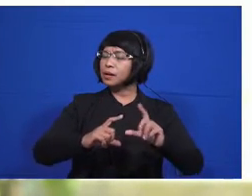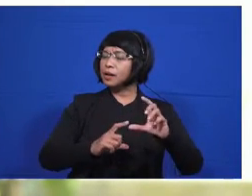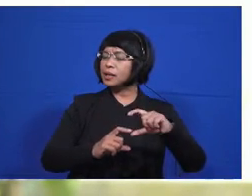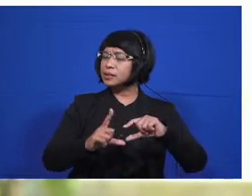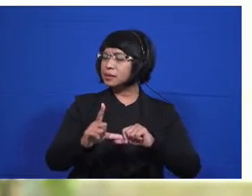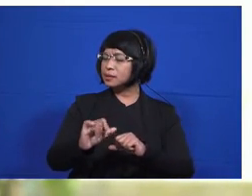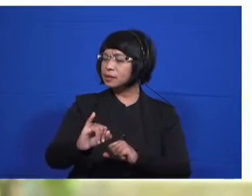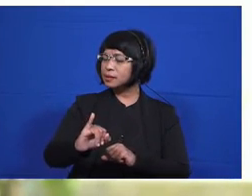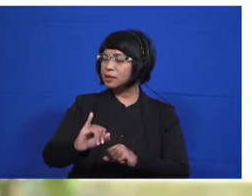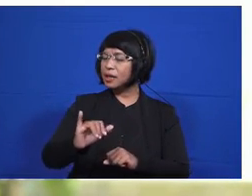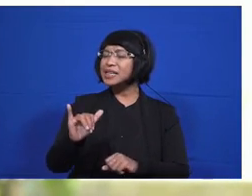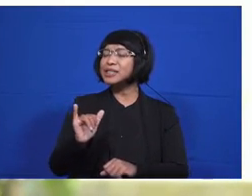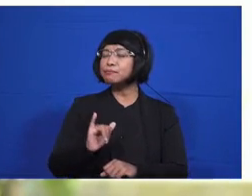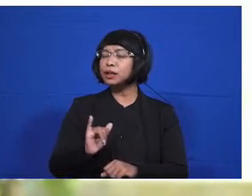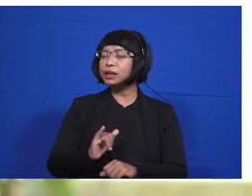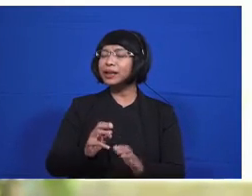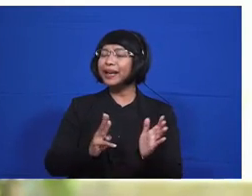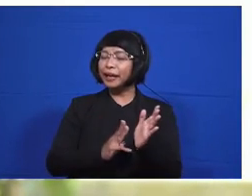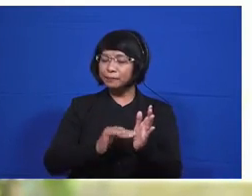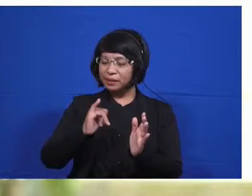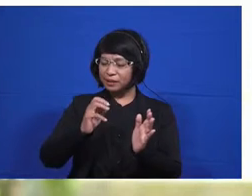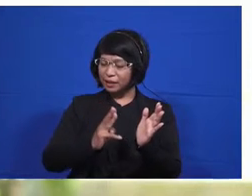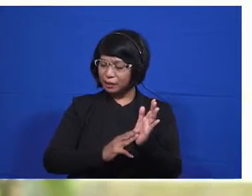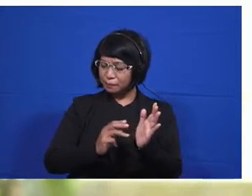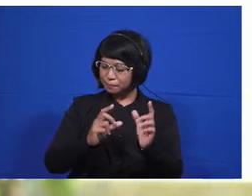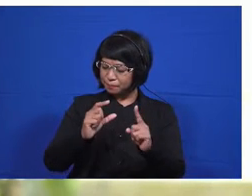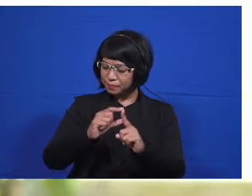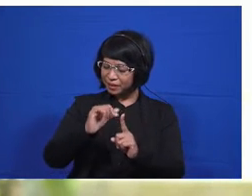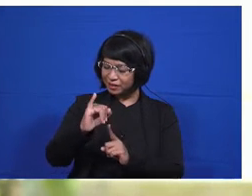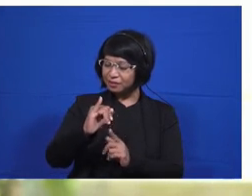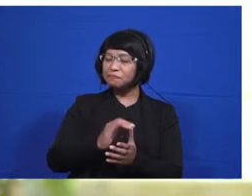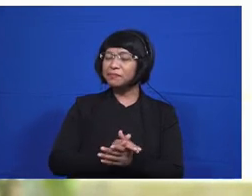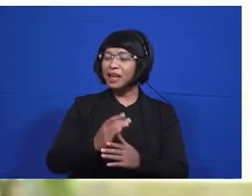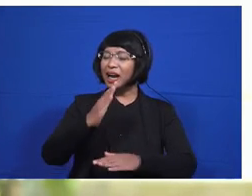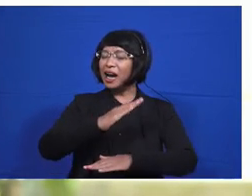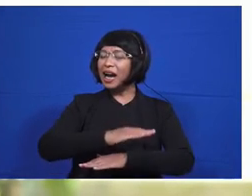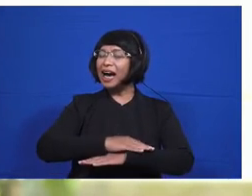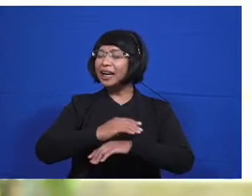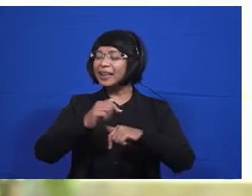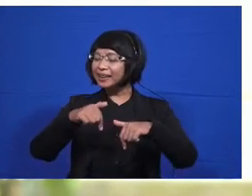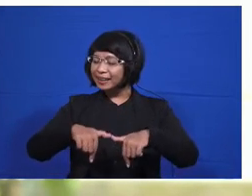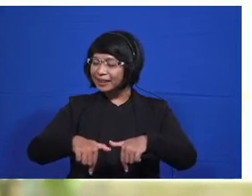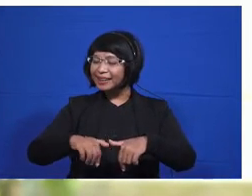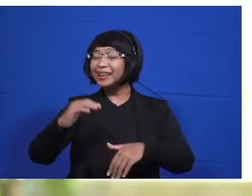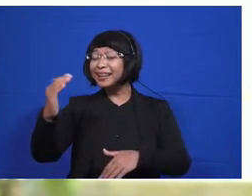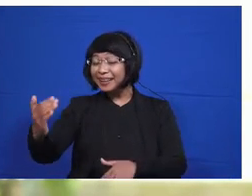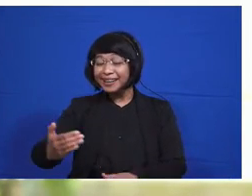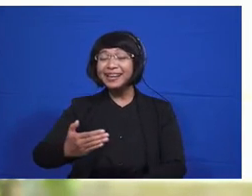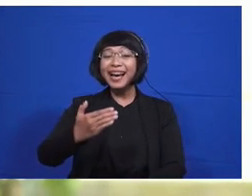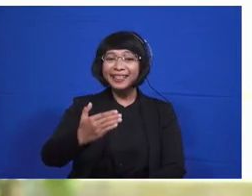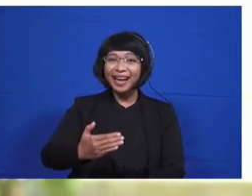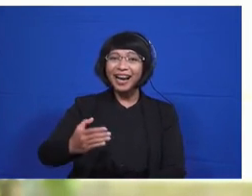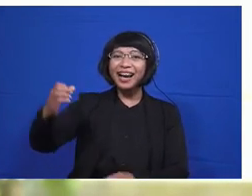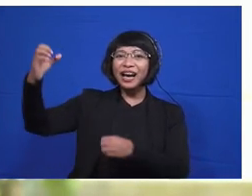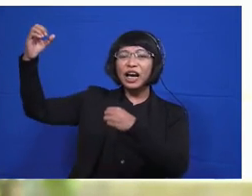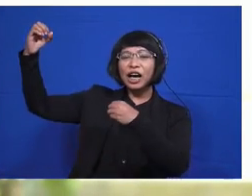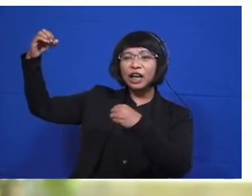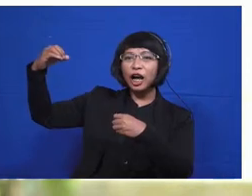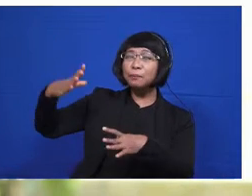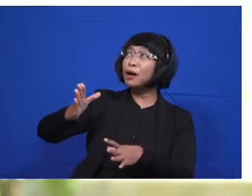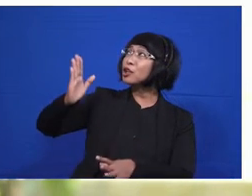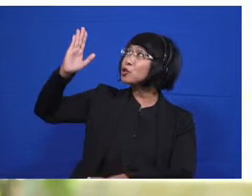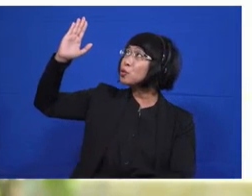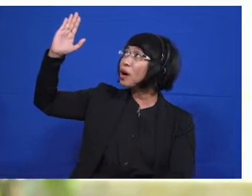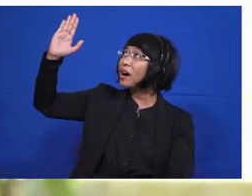seperti mimpi akhirnya hari itu ada, hari ini datang, rahmat itu hadir pada saya. Bagaimana perjalanan